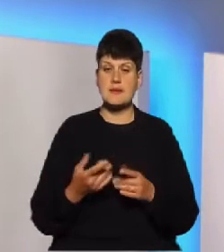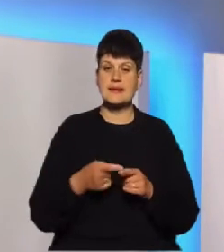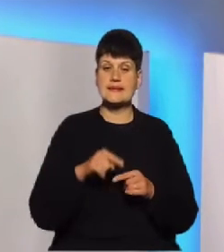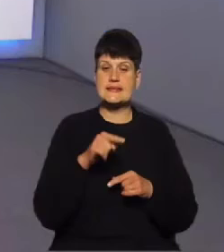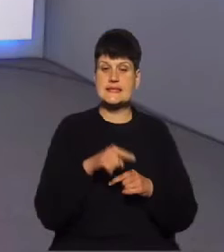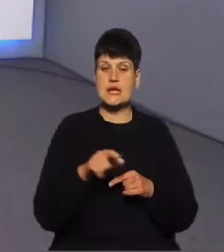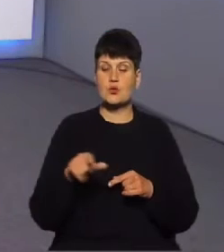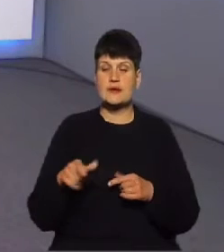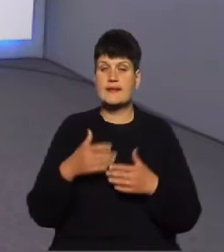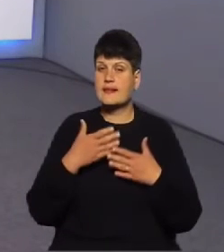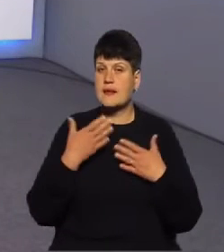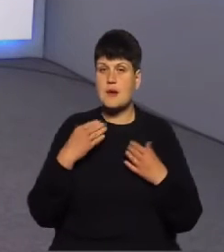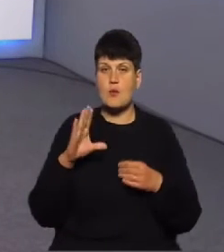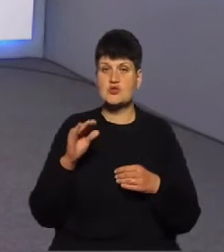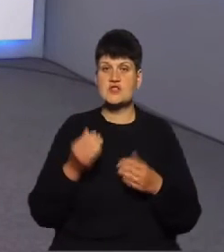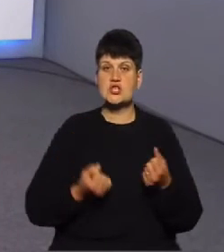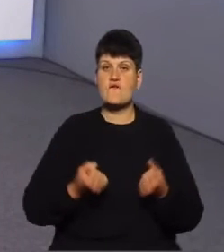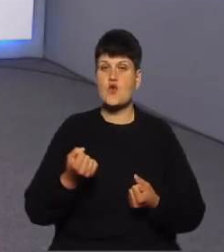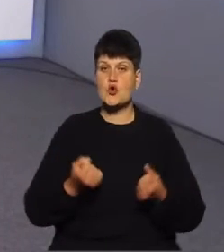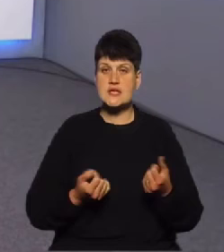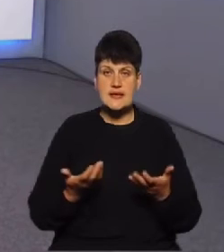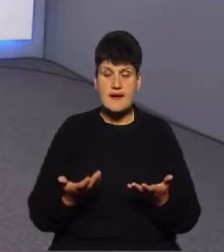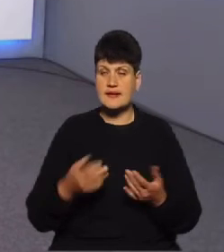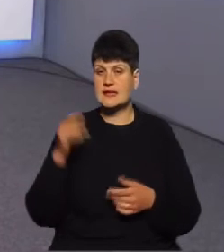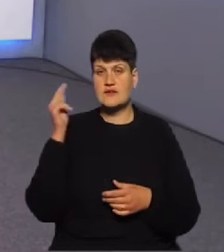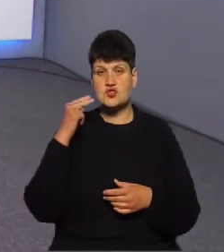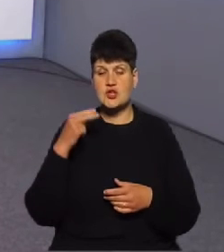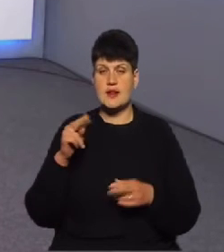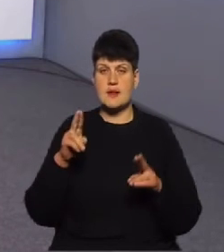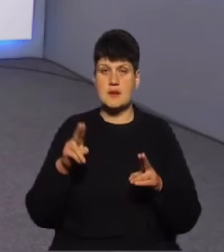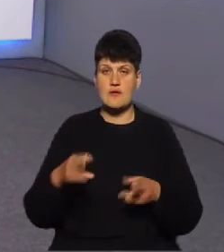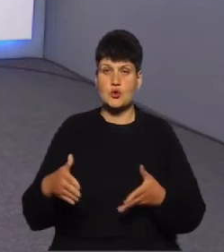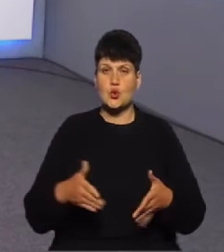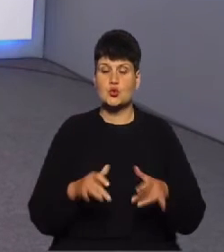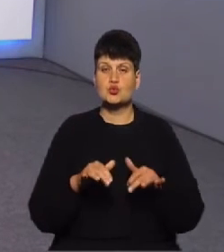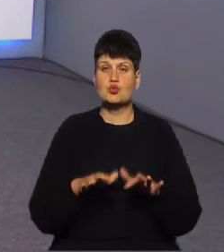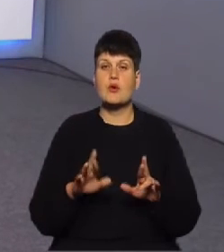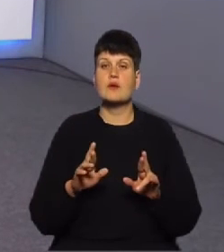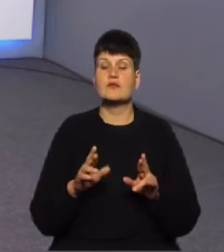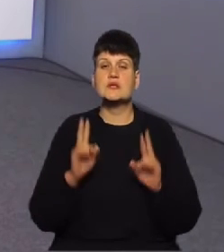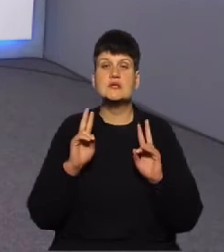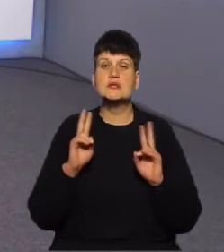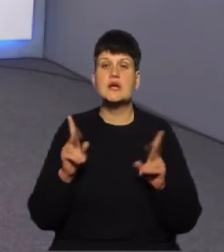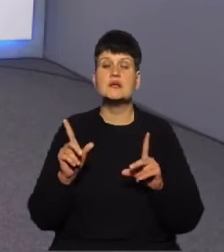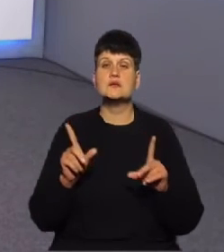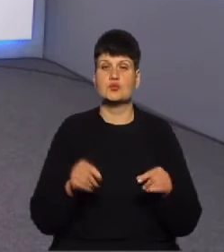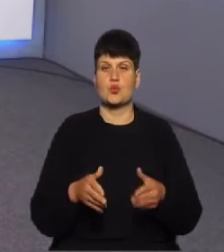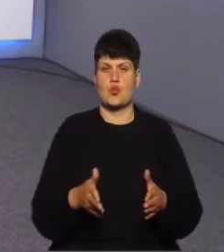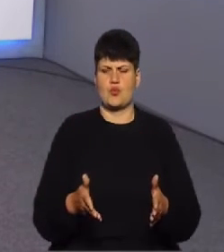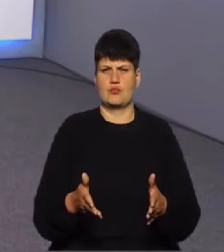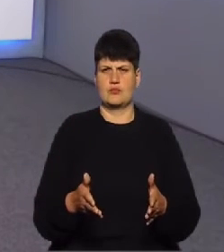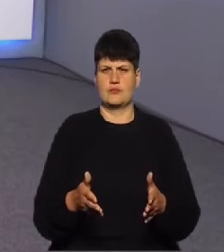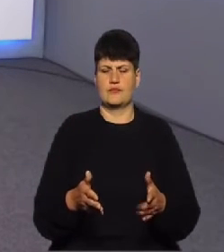не мають посвідчень водія, які не вчили правил дорожнього руху, які їх не знають, і вони зараз виїжджають на проїзні дороги, тим більше, вибачте слово,